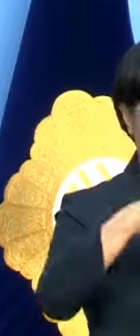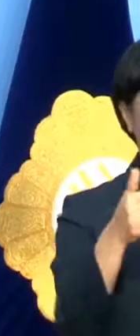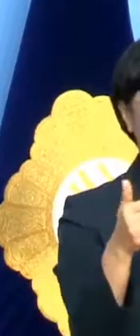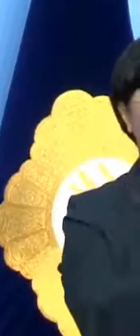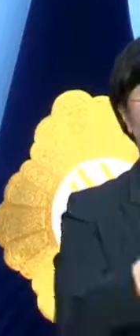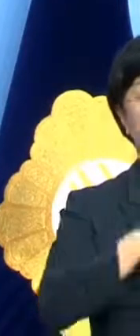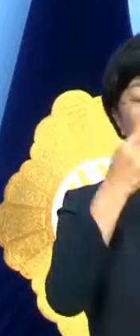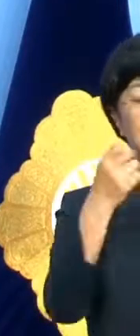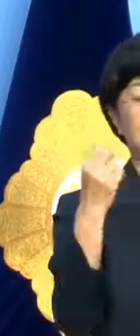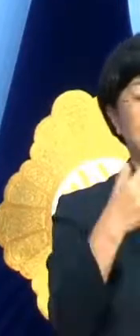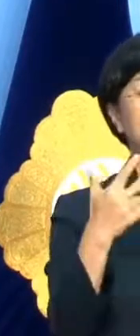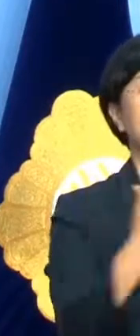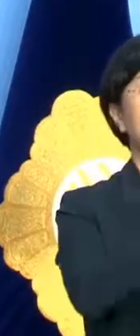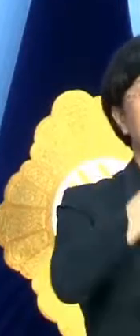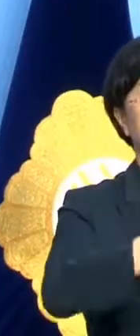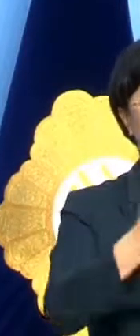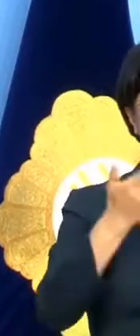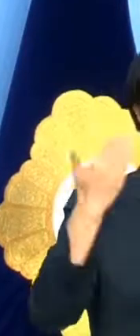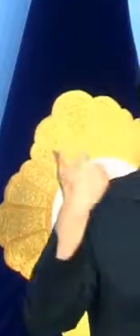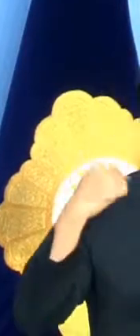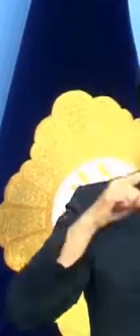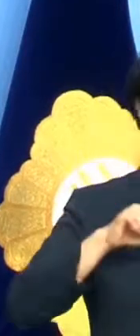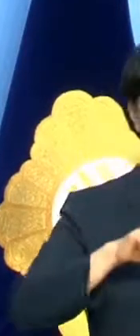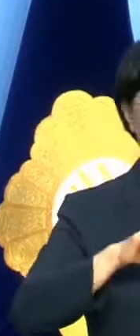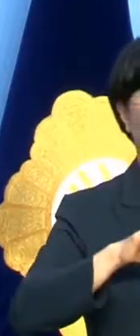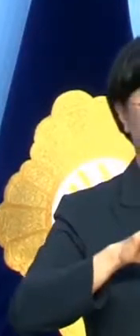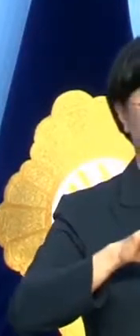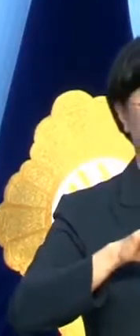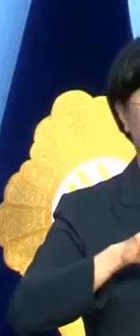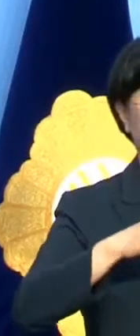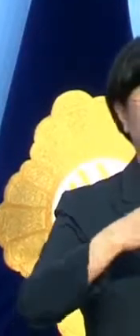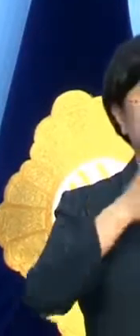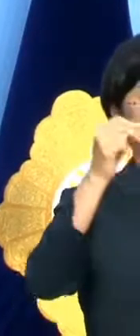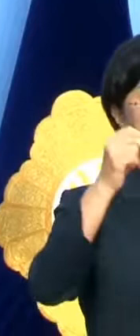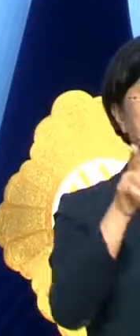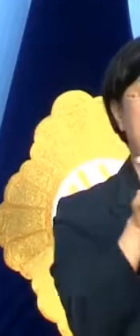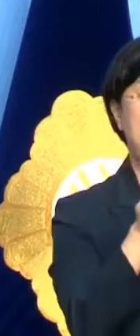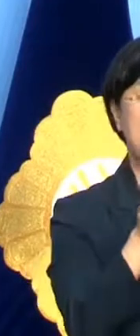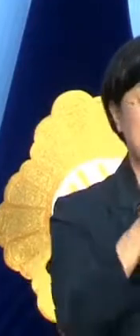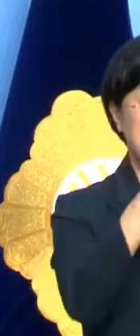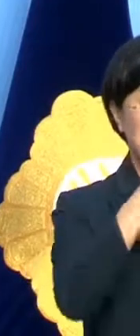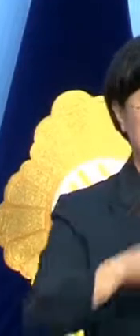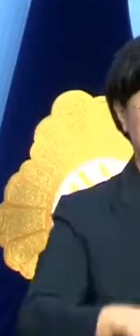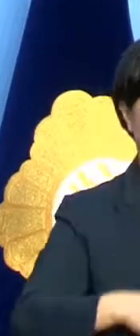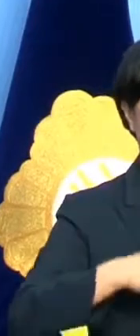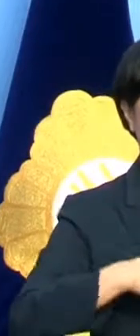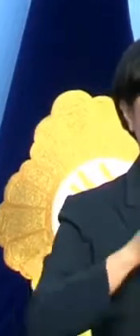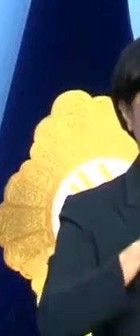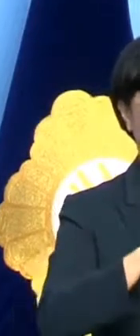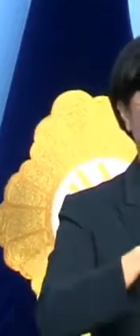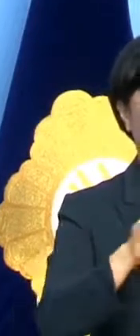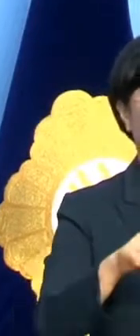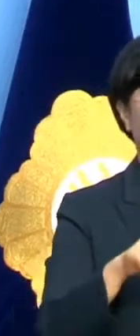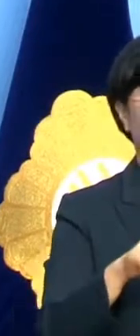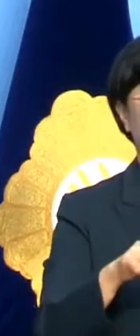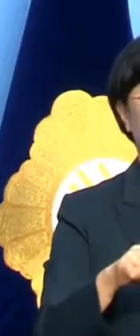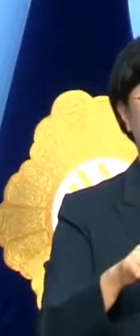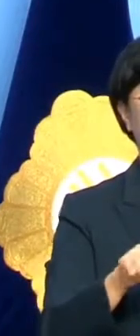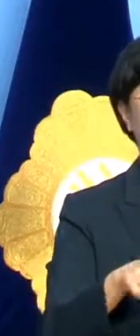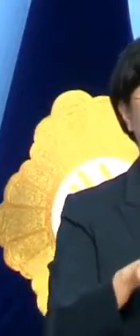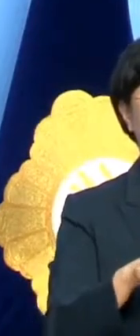지난 주말에는 담양 과 곡선 둔 전남 지방에도 역사상